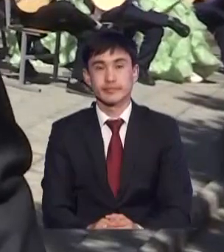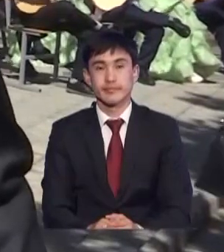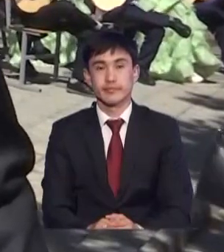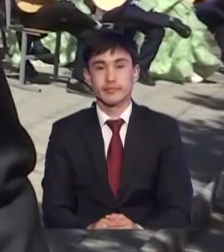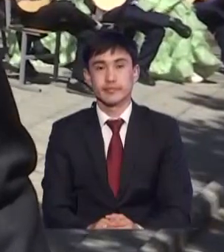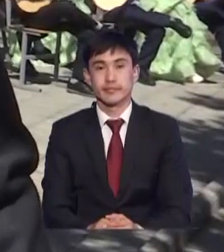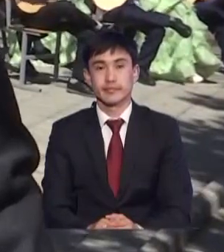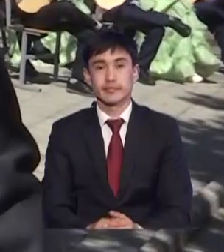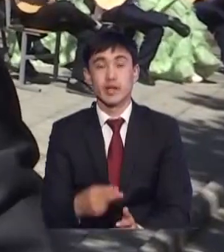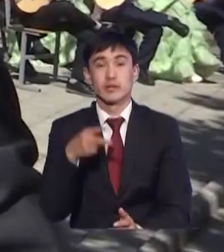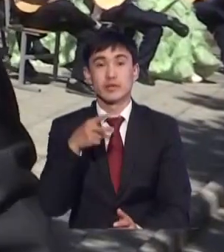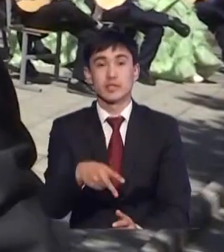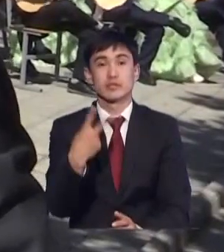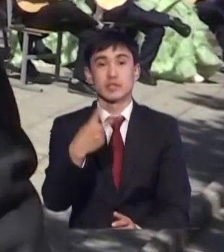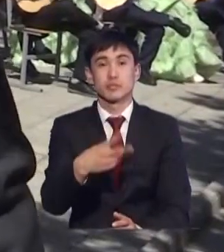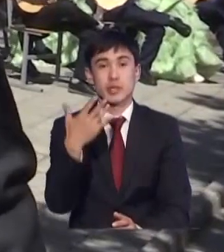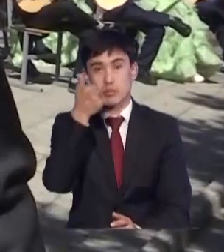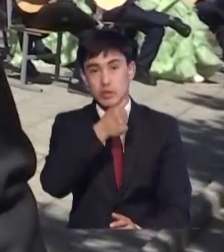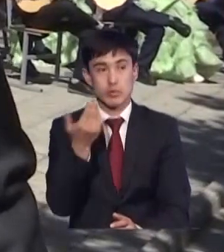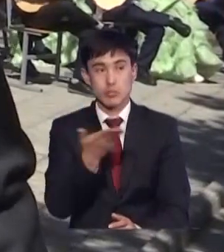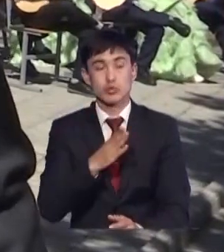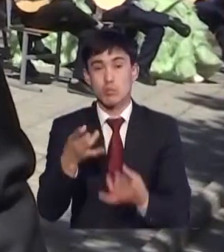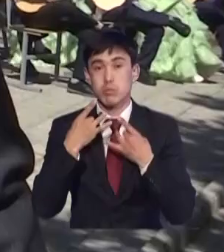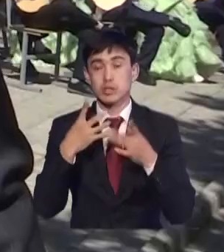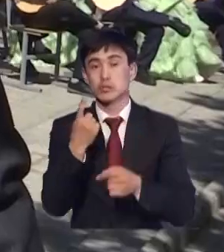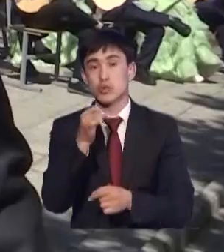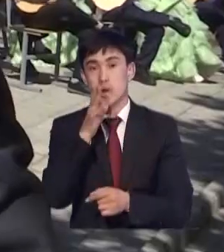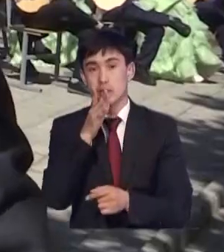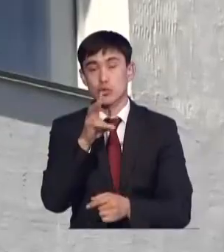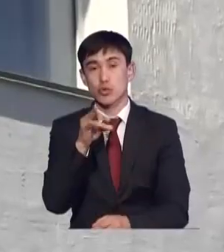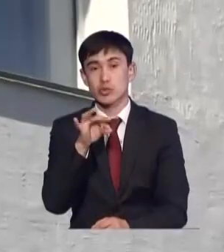музыканты в 2025 году будем Нова